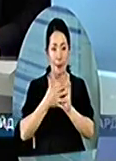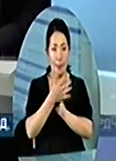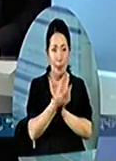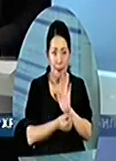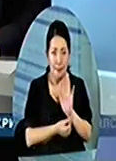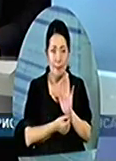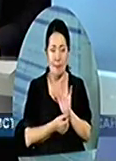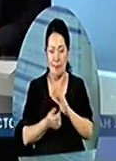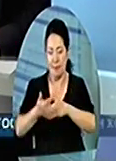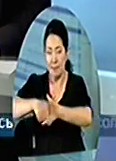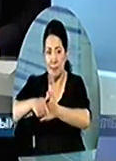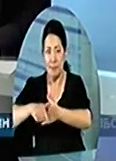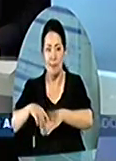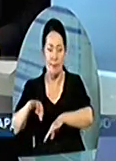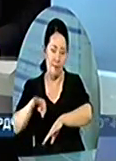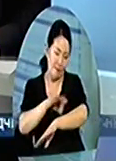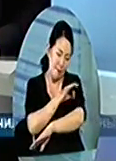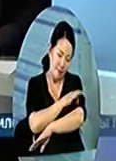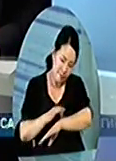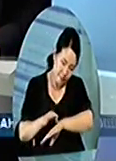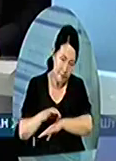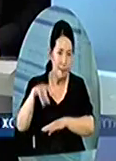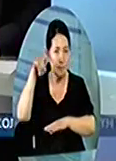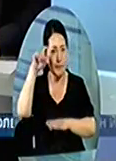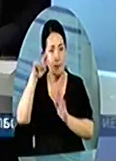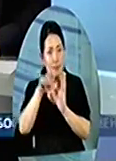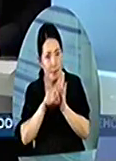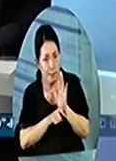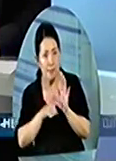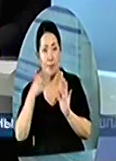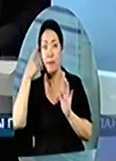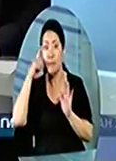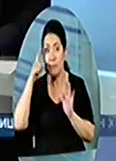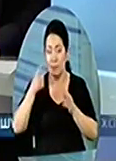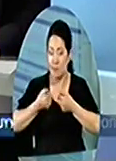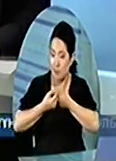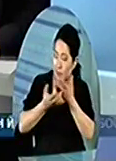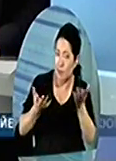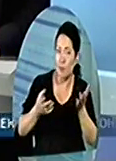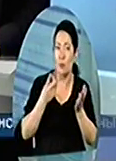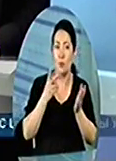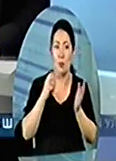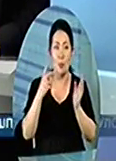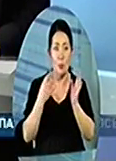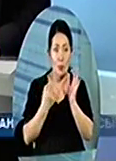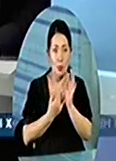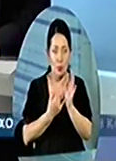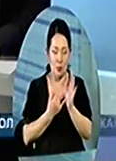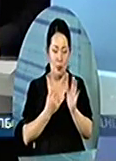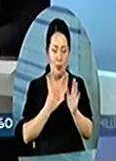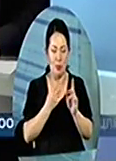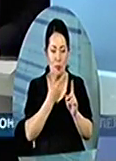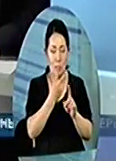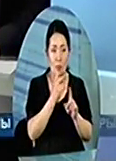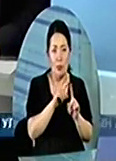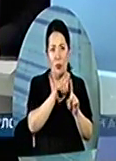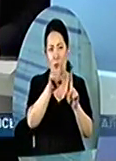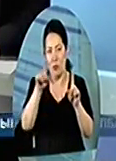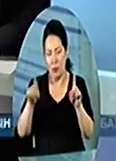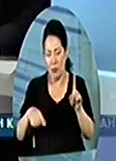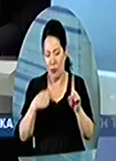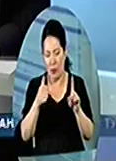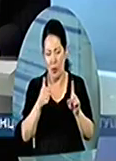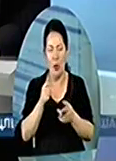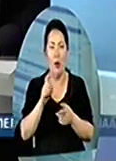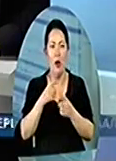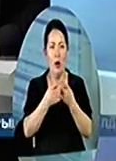олон төсөл хөтөлбөрүүдийг засгийн газрын зүгээс санаачлаад, за 2016 оны 2 сараас ахвалоо 6 сарын хооронд сайн хашаа, сайн